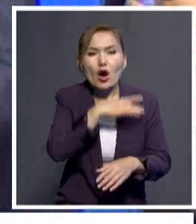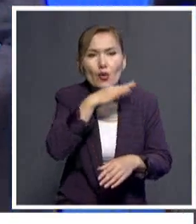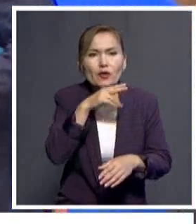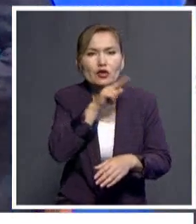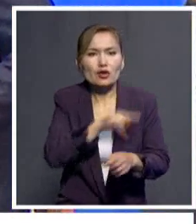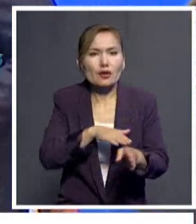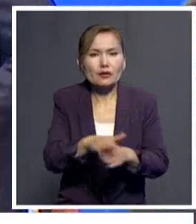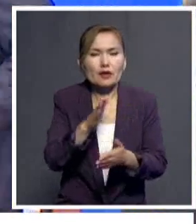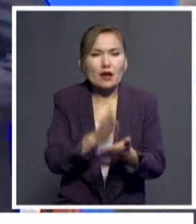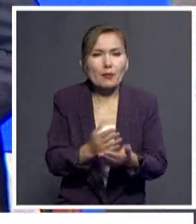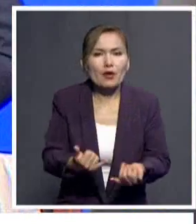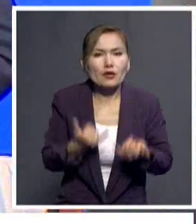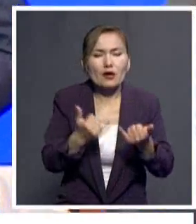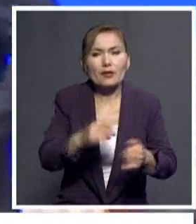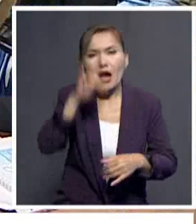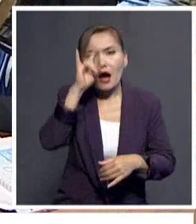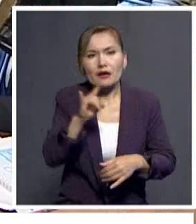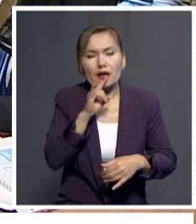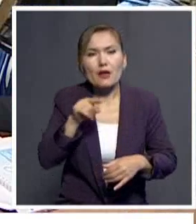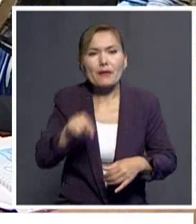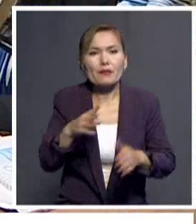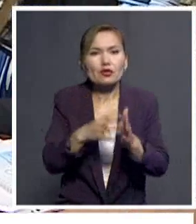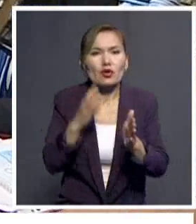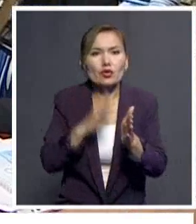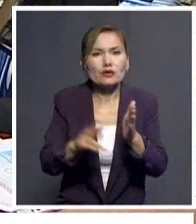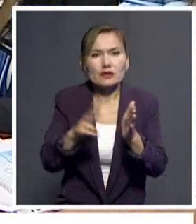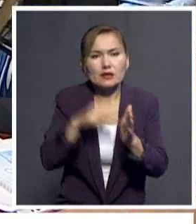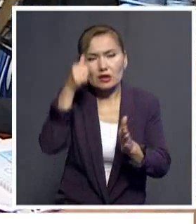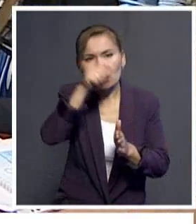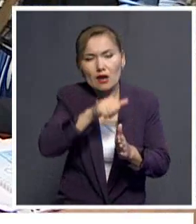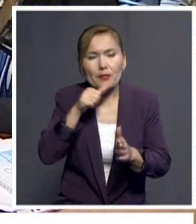келеді. Бұл орайда еліміз 1998 жылы нәсілдік